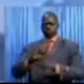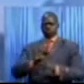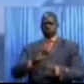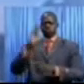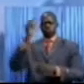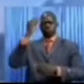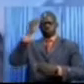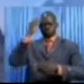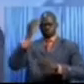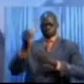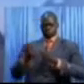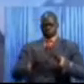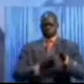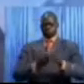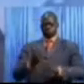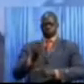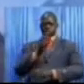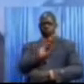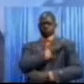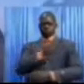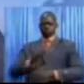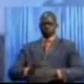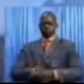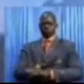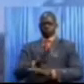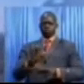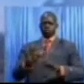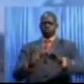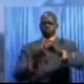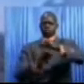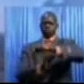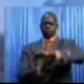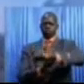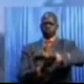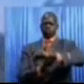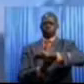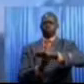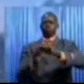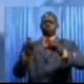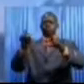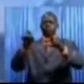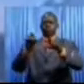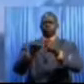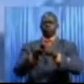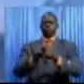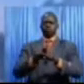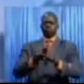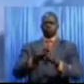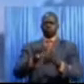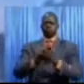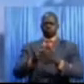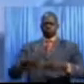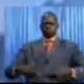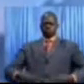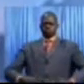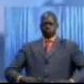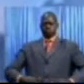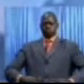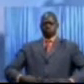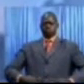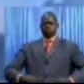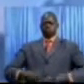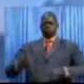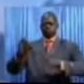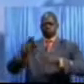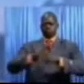ministère de l'administration territoriale de la sécurité ainsi que celui de la jeunesse et de